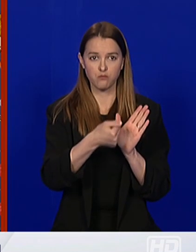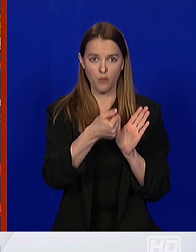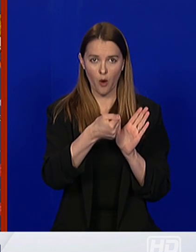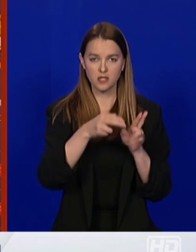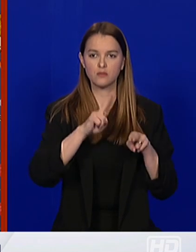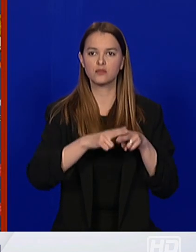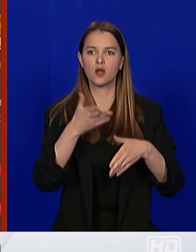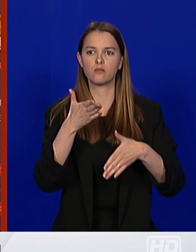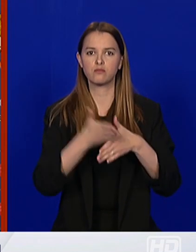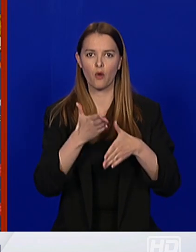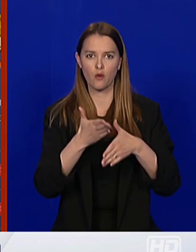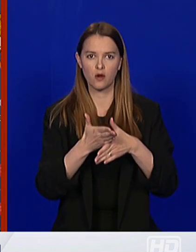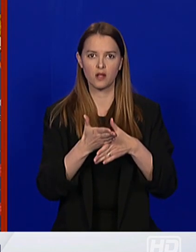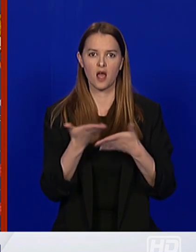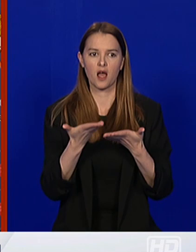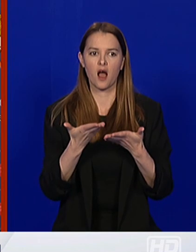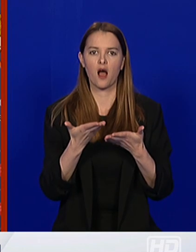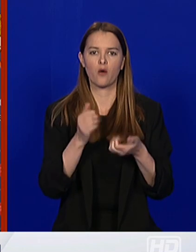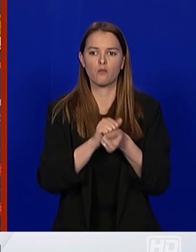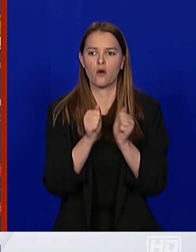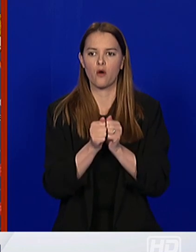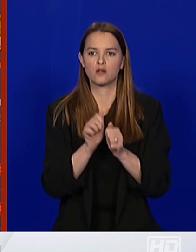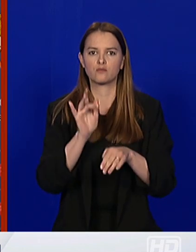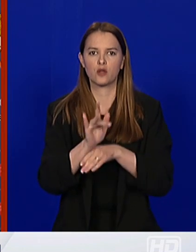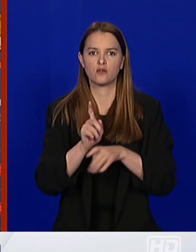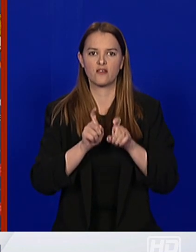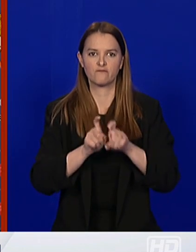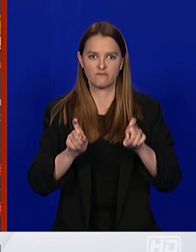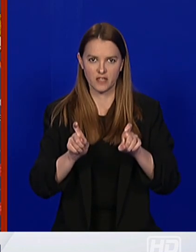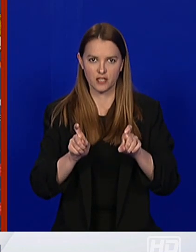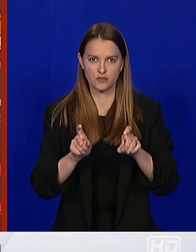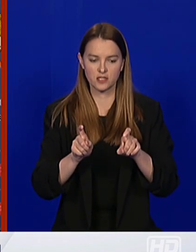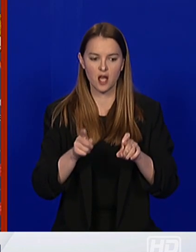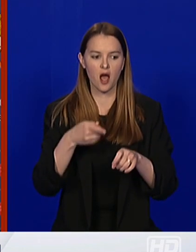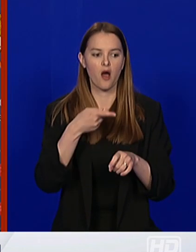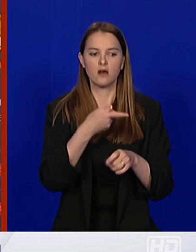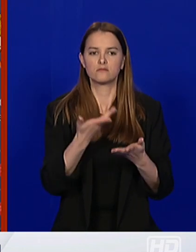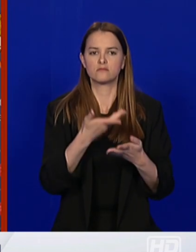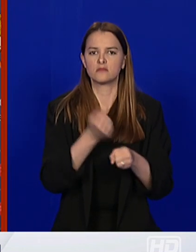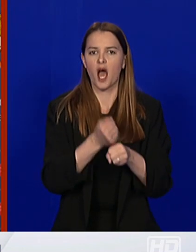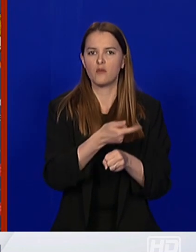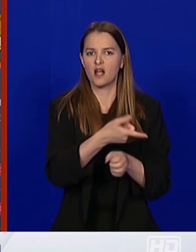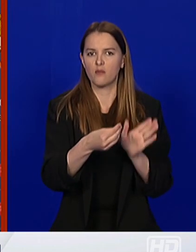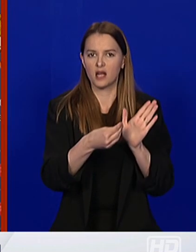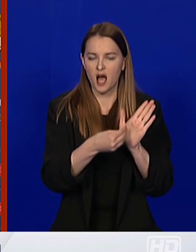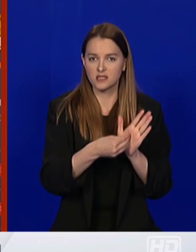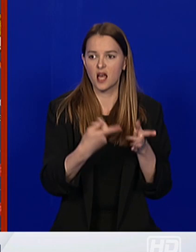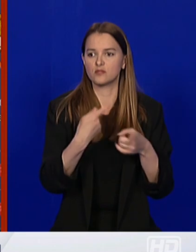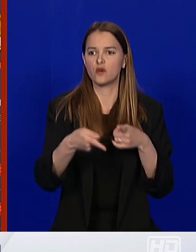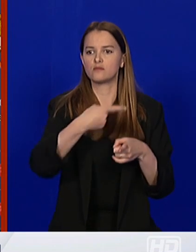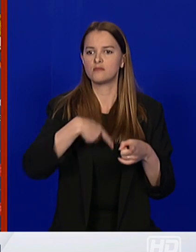trenutku relevantna. Dakle, cilj nam je pobuditi društvenu svijest, pogotovo kod mlađih